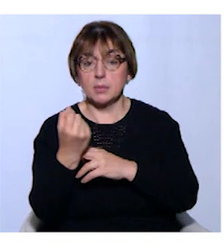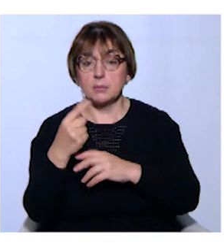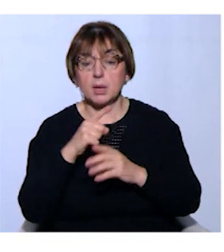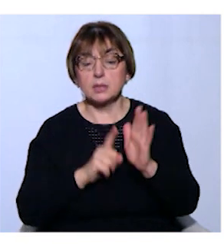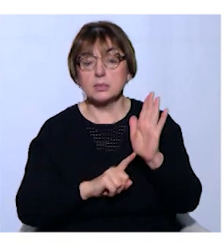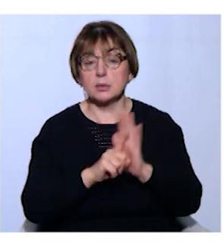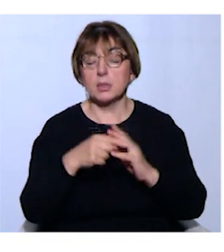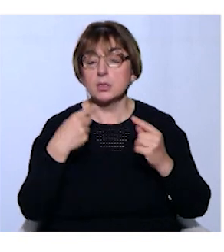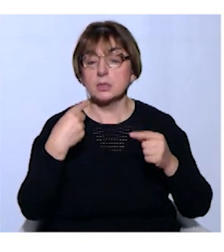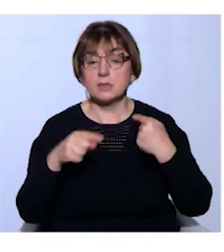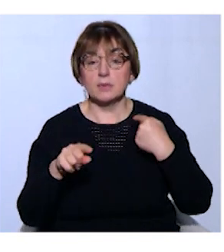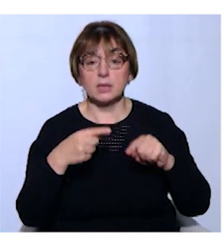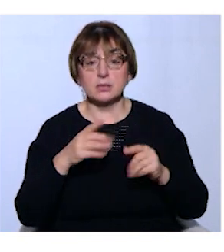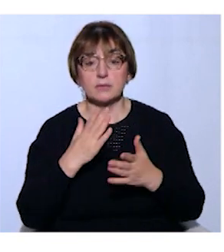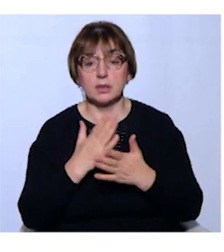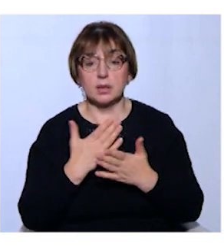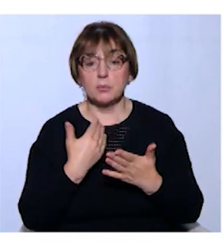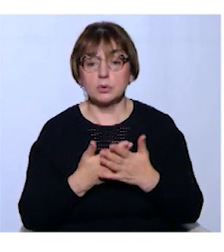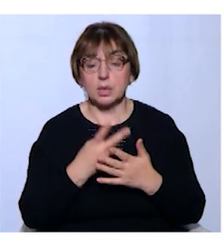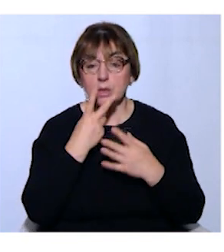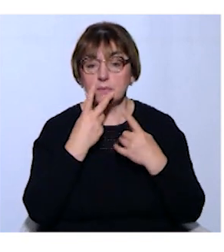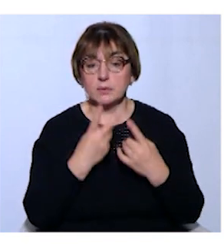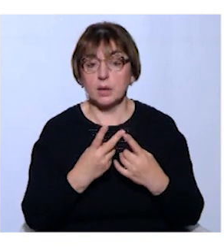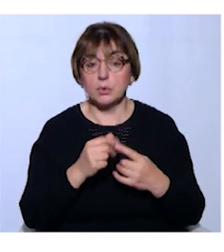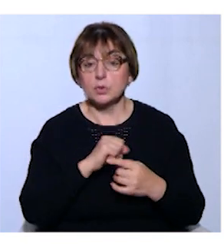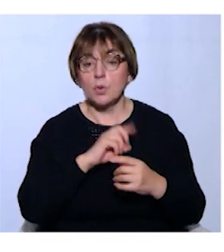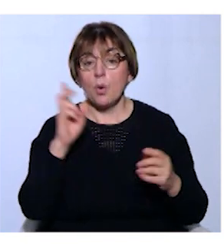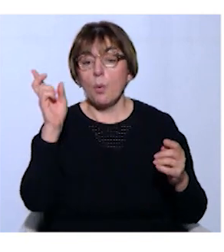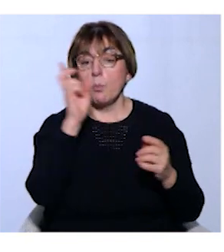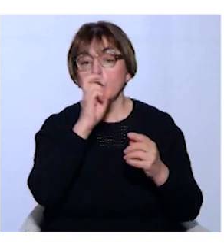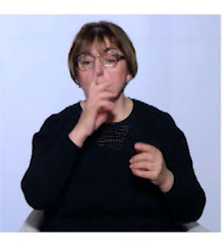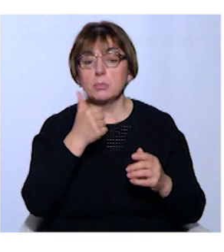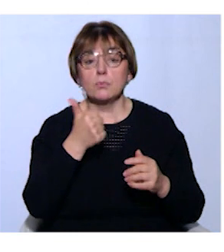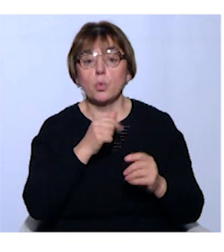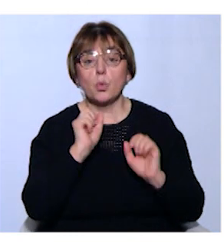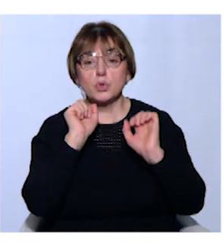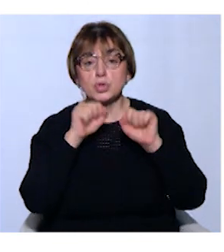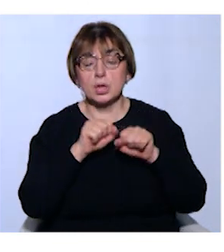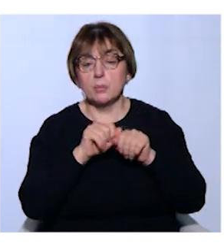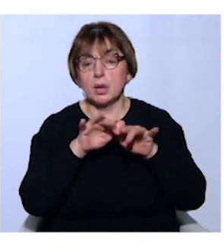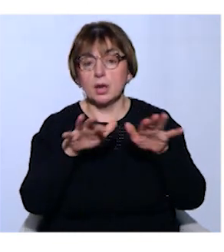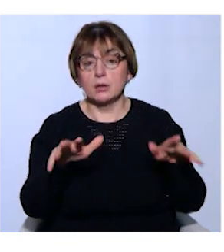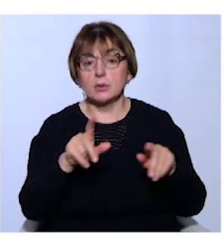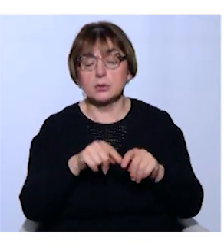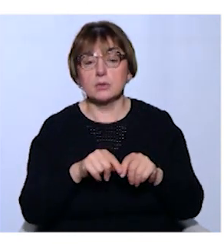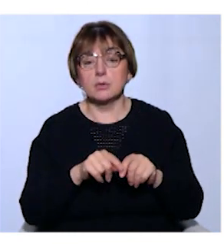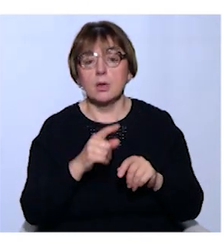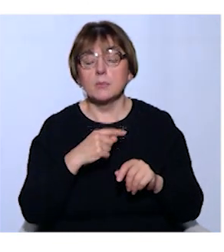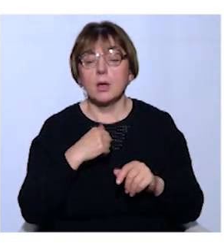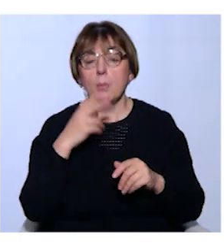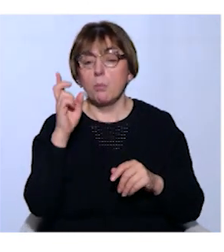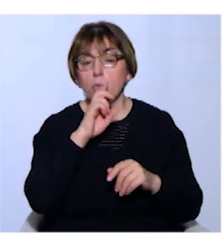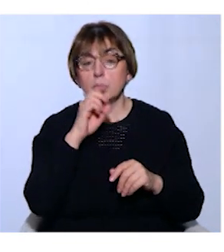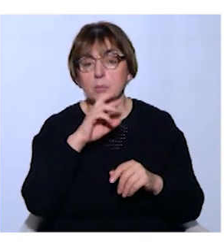წარმოშობა განსხვავებულია. აი, მოდით განვიხილოთ ჯერ ბუნებრივი წყაროები. ბუნებრივი წყარო არის